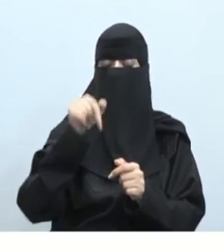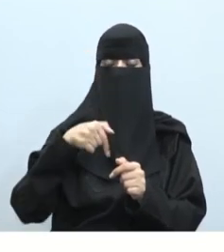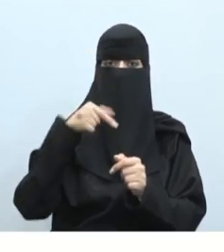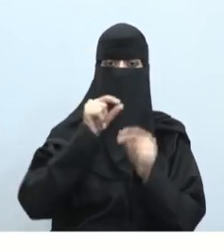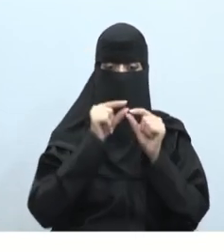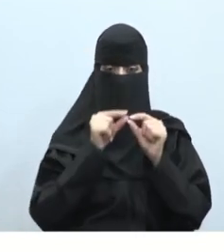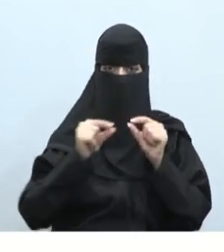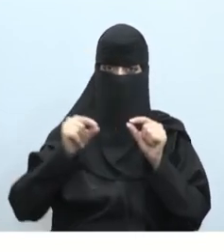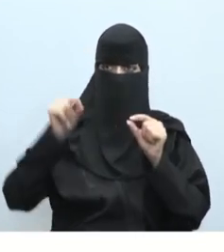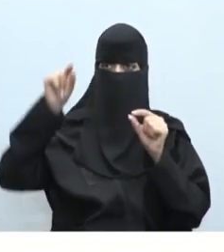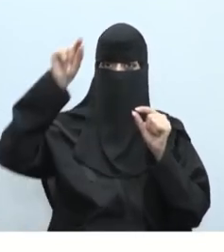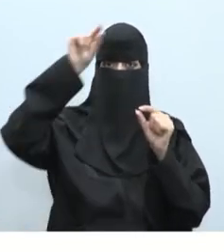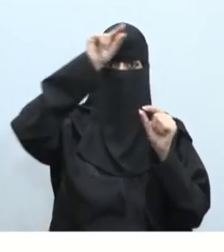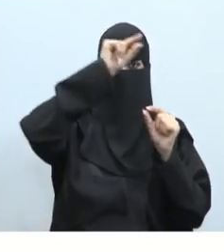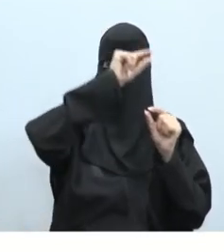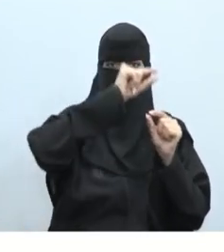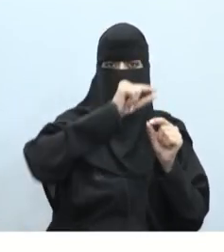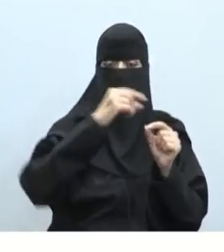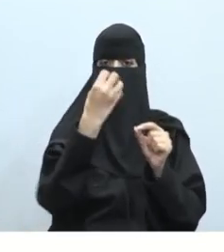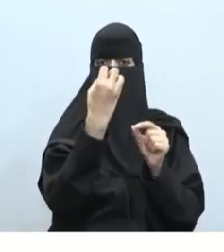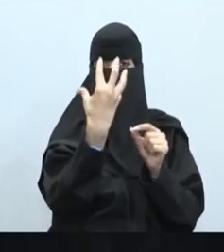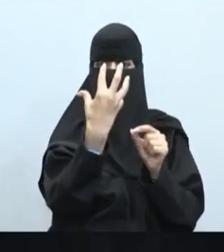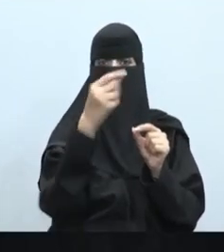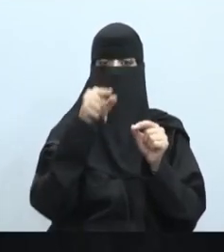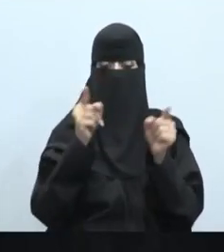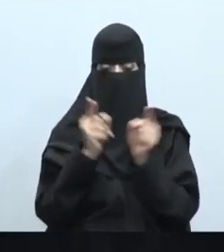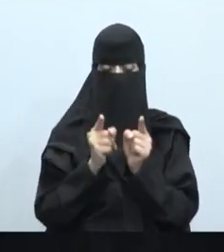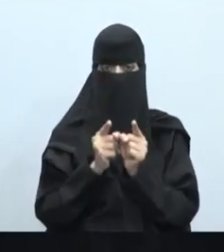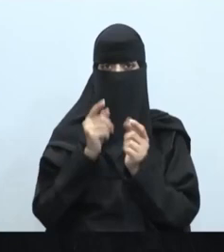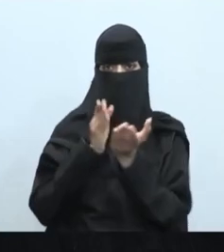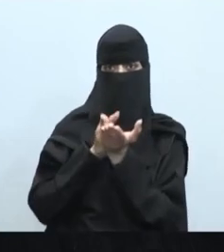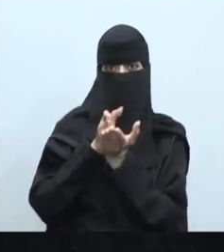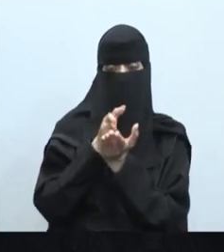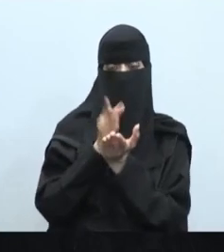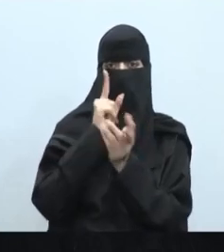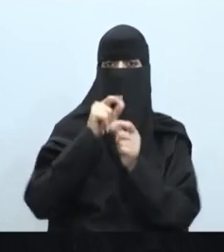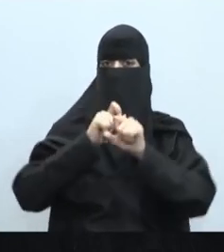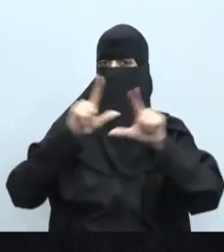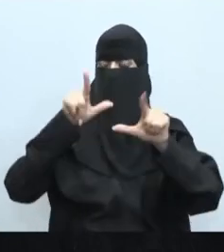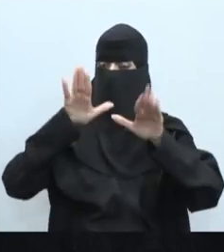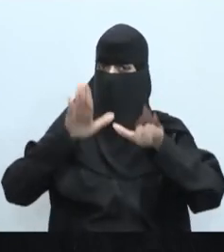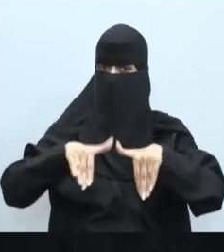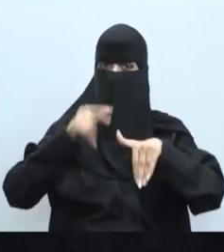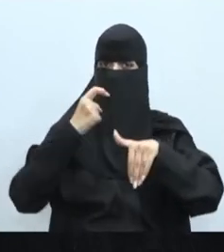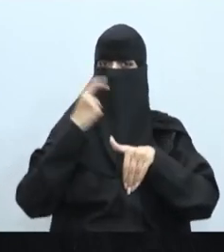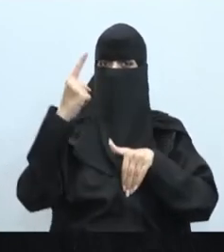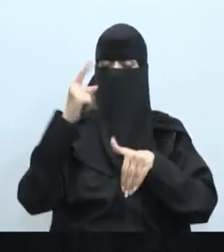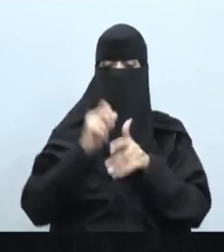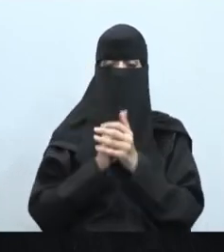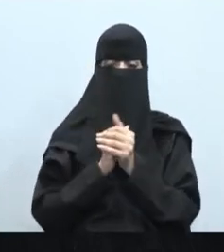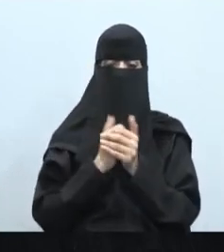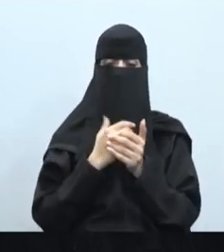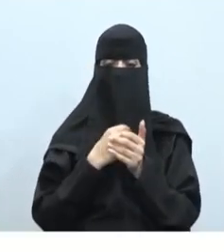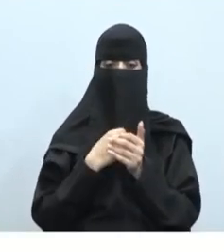تمر في مدارها على الشمس بمدار محدد وطريق محدد خلال السنه كما ذكرت